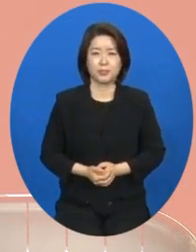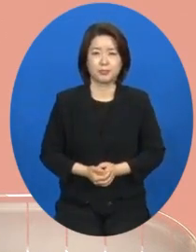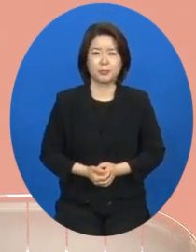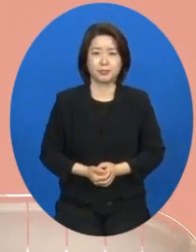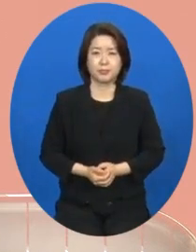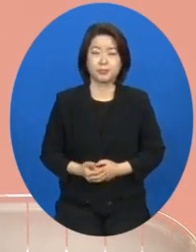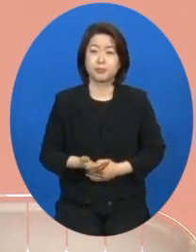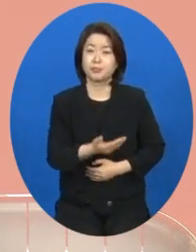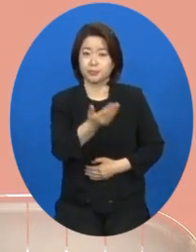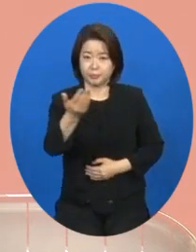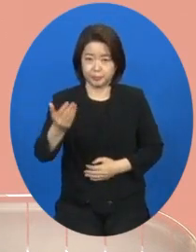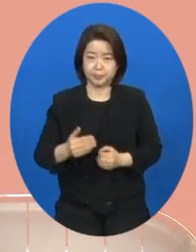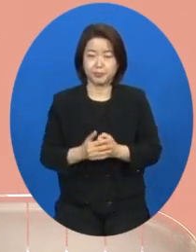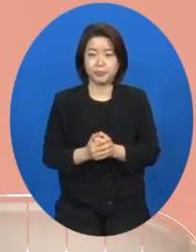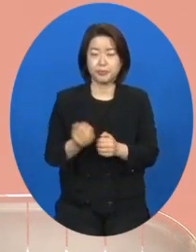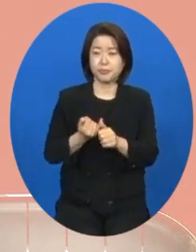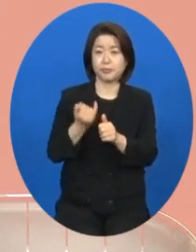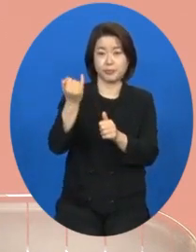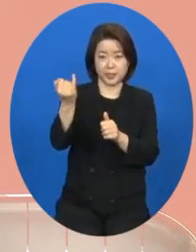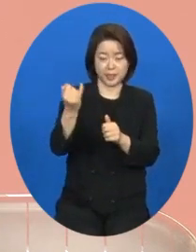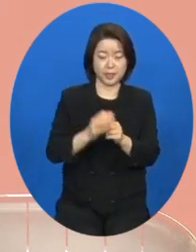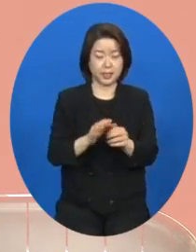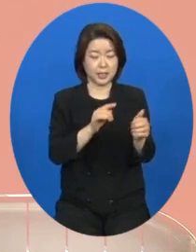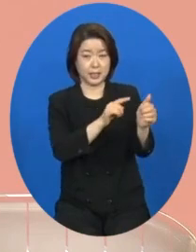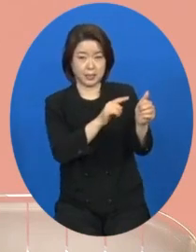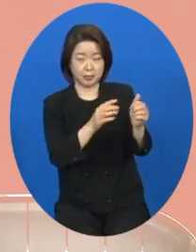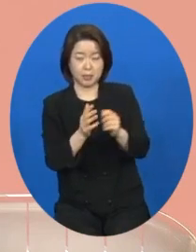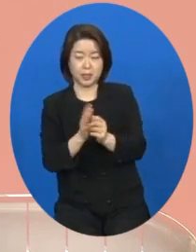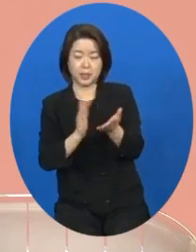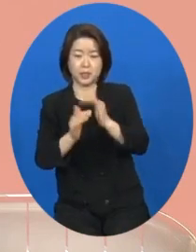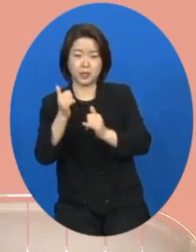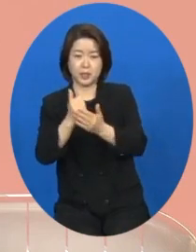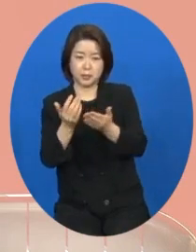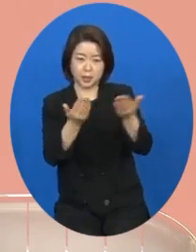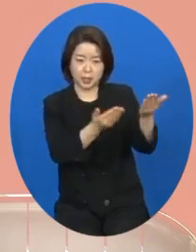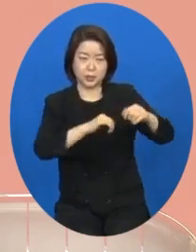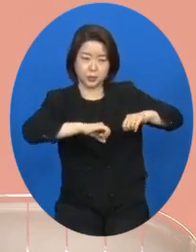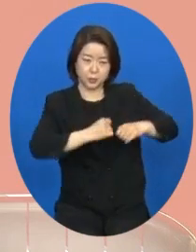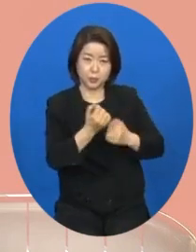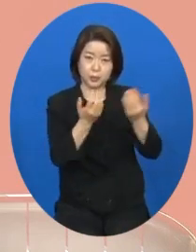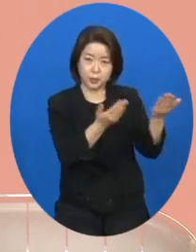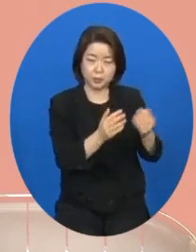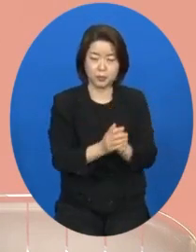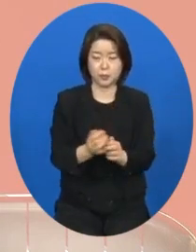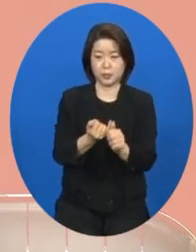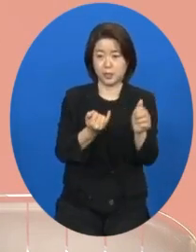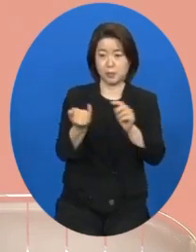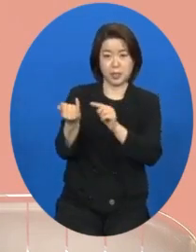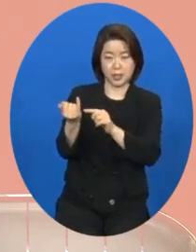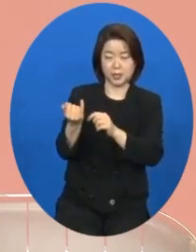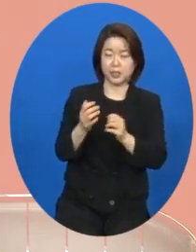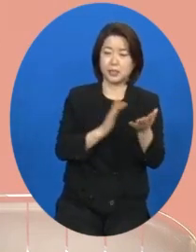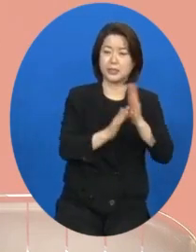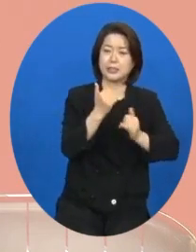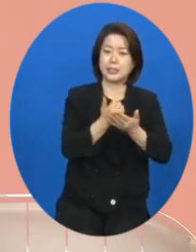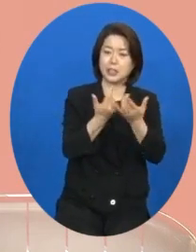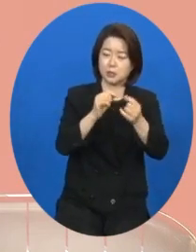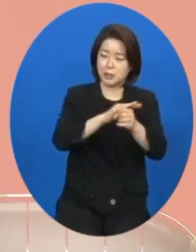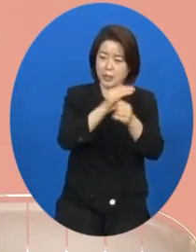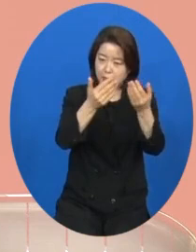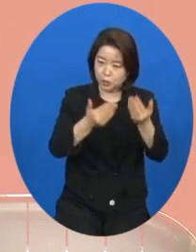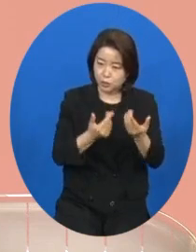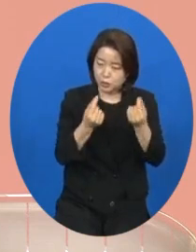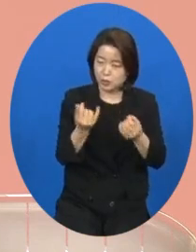여러분, 아내가 남편에게 예수님께 하듯이 순종하고 남편이 아내를 예수님이 하신 것처럼 사랑하라는